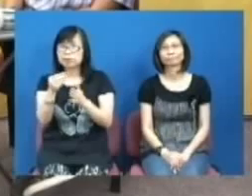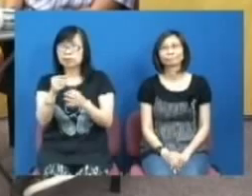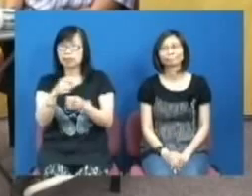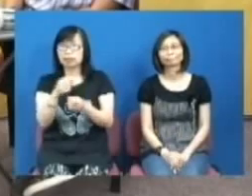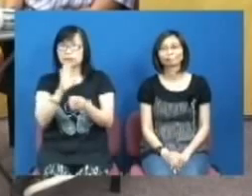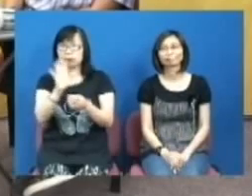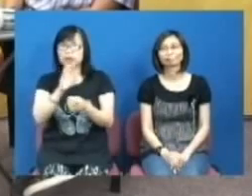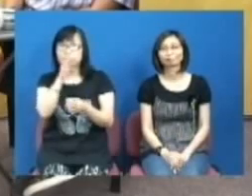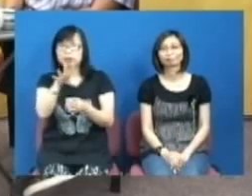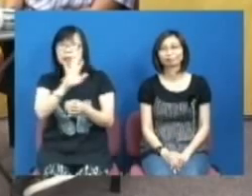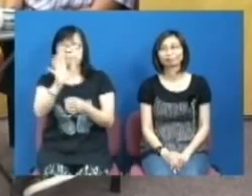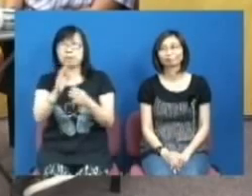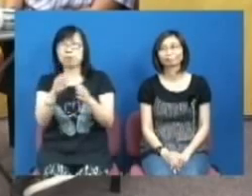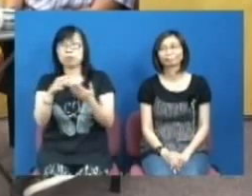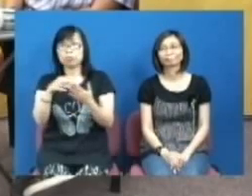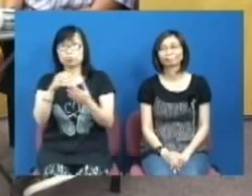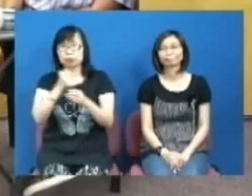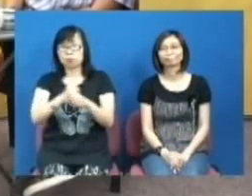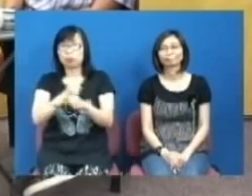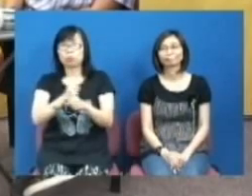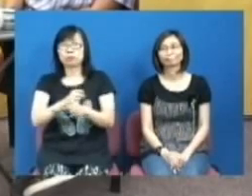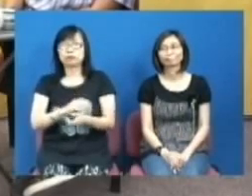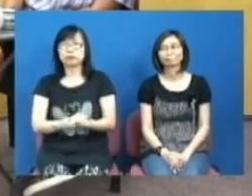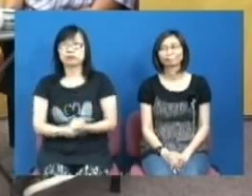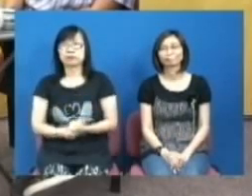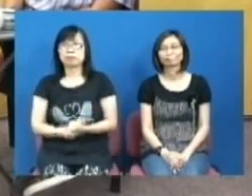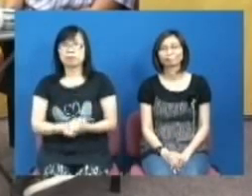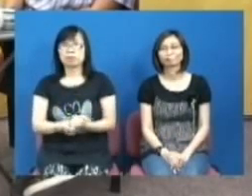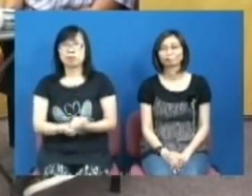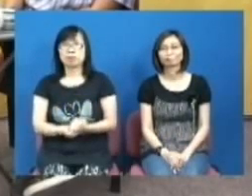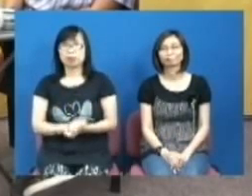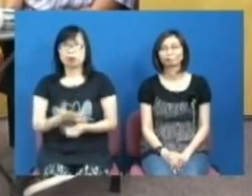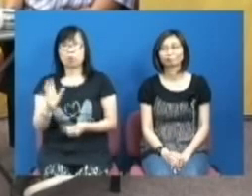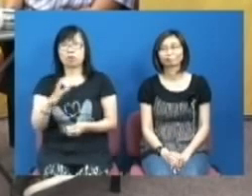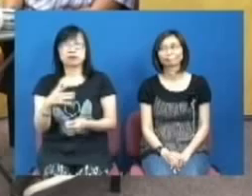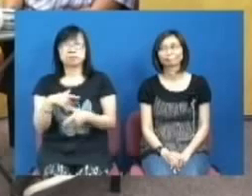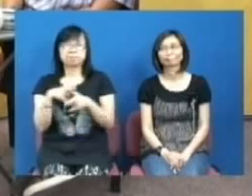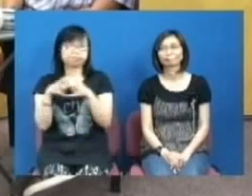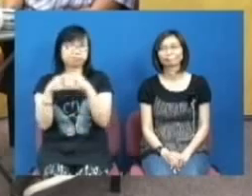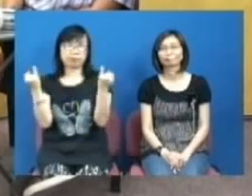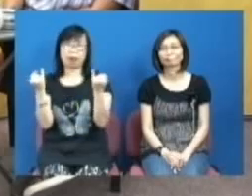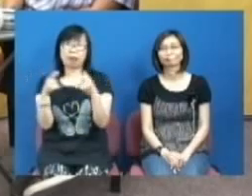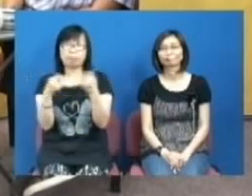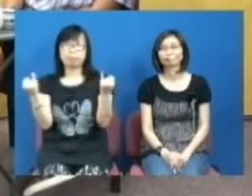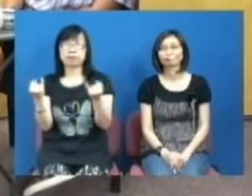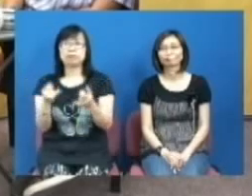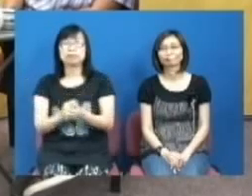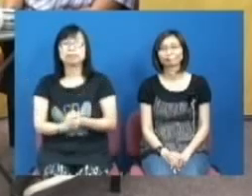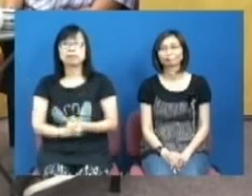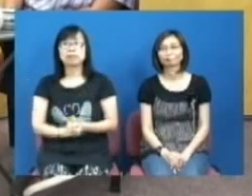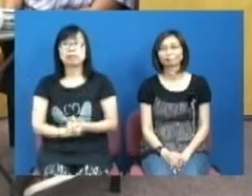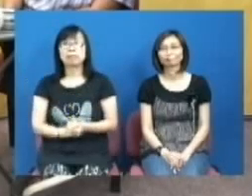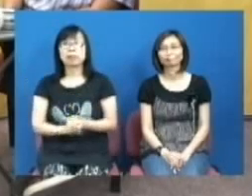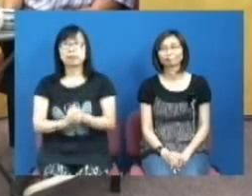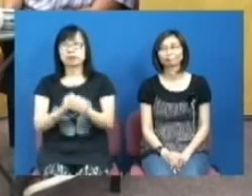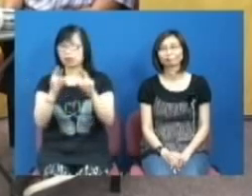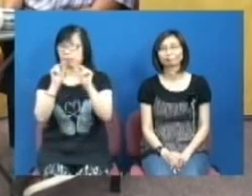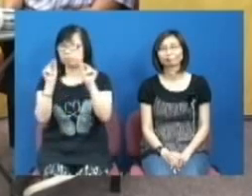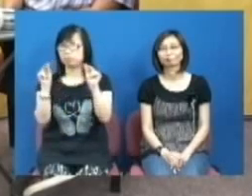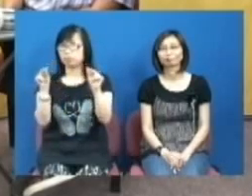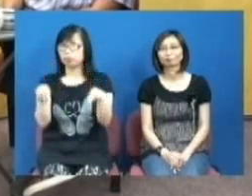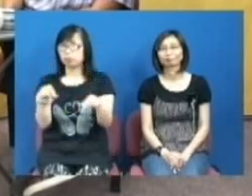之後，先至去賄選呢、這個，即係非常之唔合邏輯嘅嘢。咁其實個問題最唔合邏輯就係咩